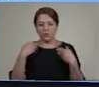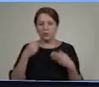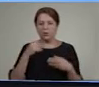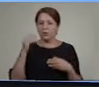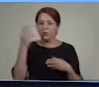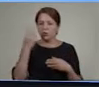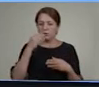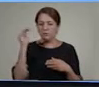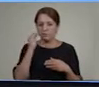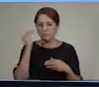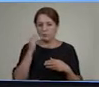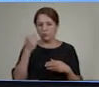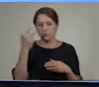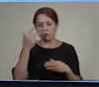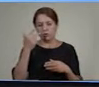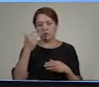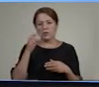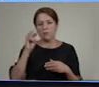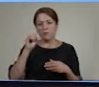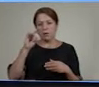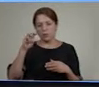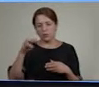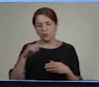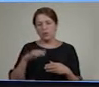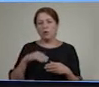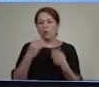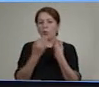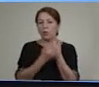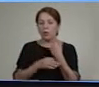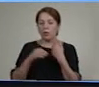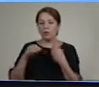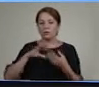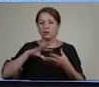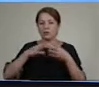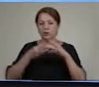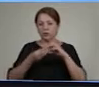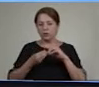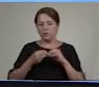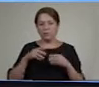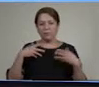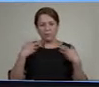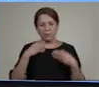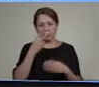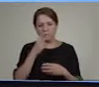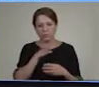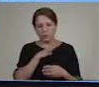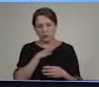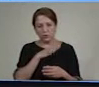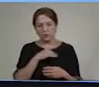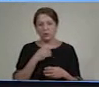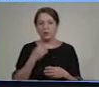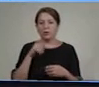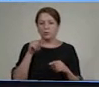daromadi, keyingisida mart oyidagi daromadi va oxirgi ustunda jami daromad ko'rsatiladi. Buni biz siz